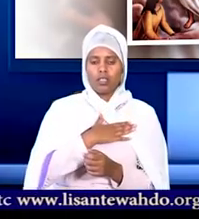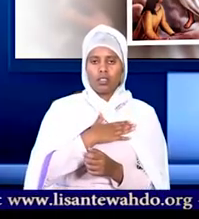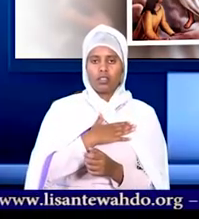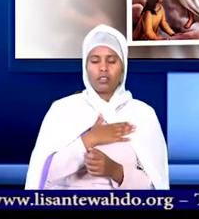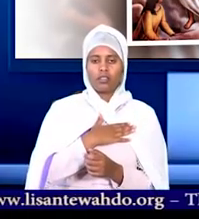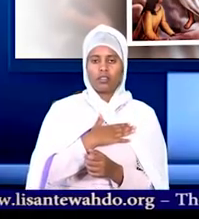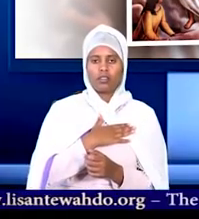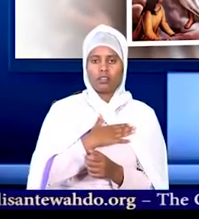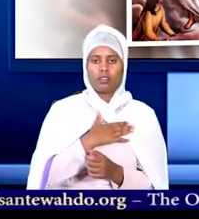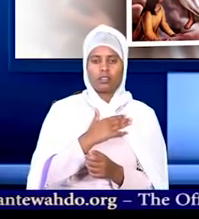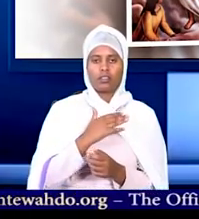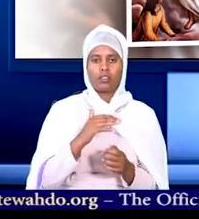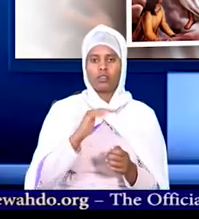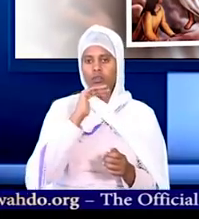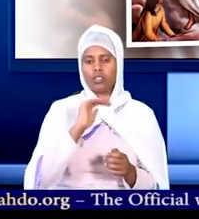እንሆ ኣነ